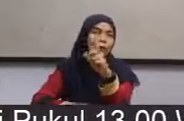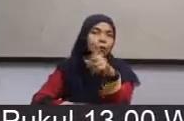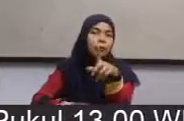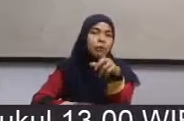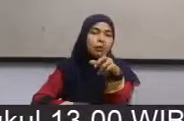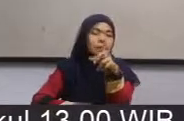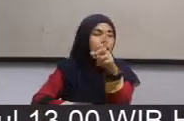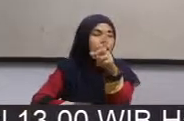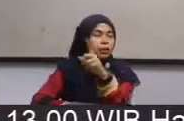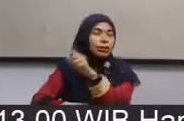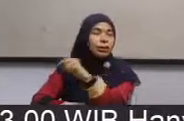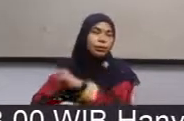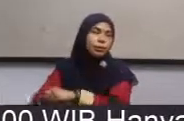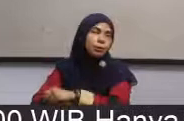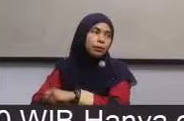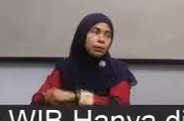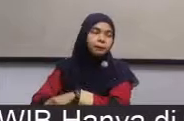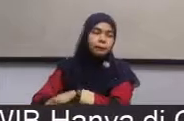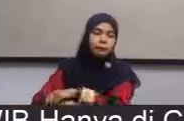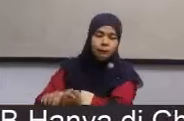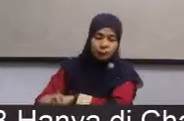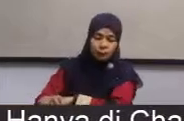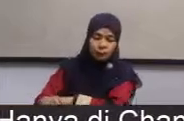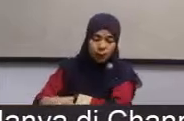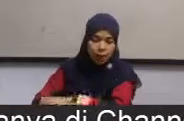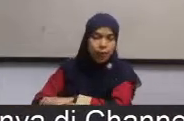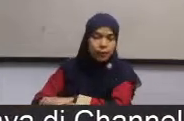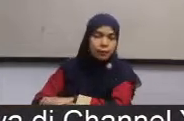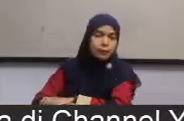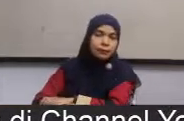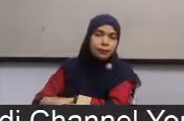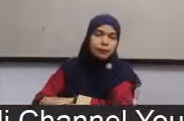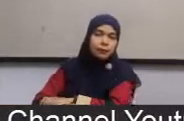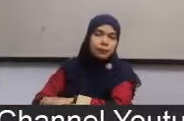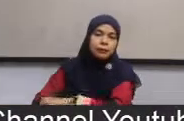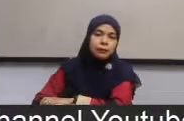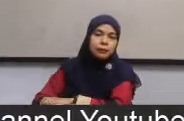episode standar internasional Iya